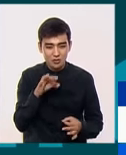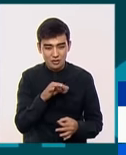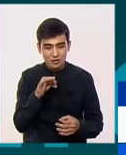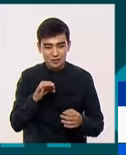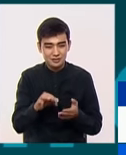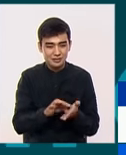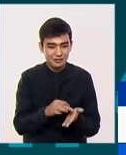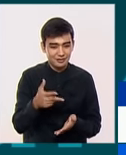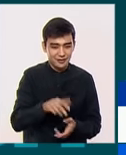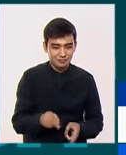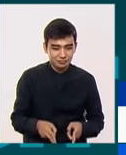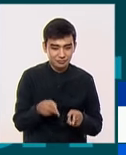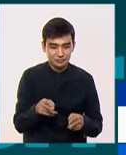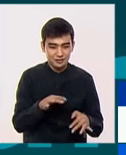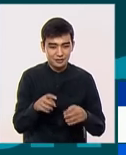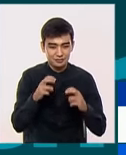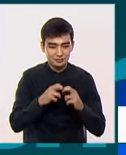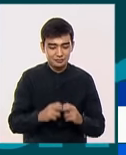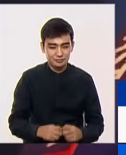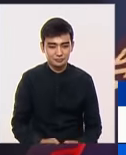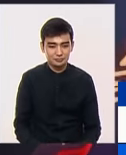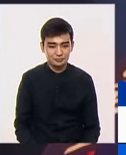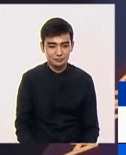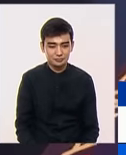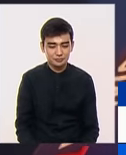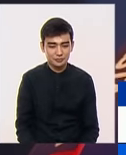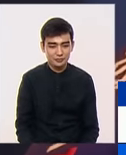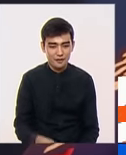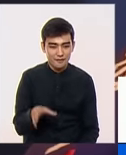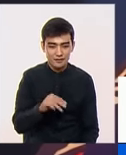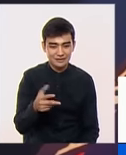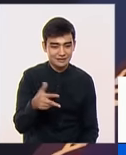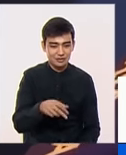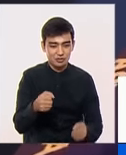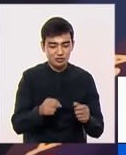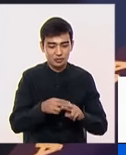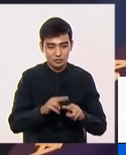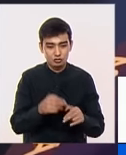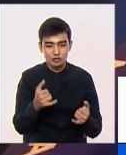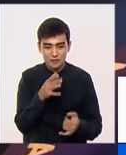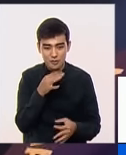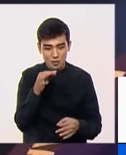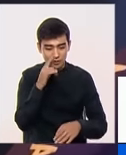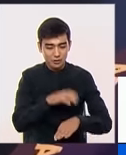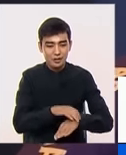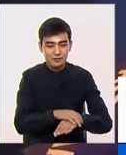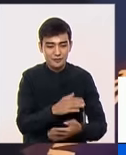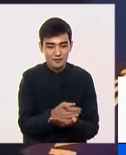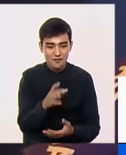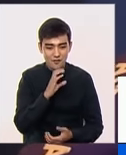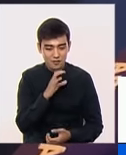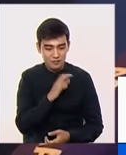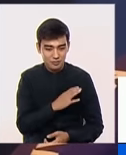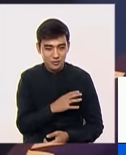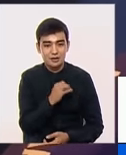сразу три уголовных дела все три транспорта в настоящее время являются вещественным доказательствам рамках уголовных